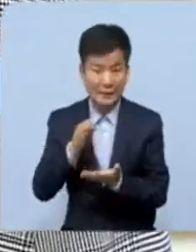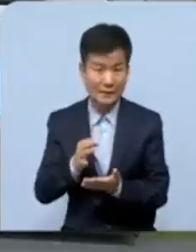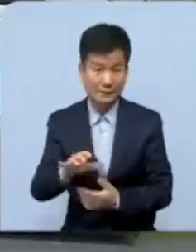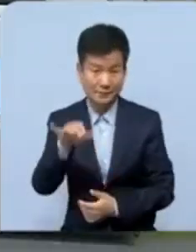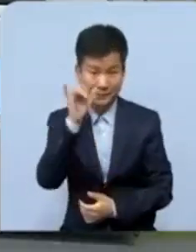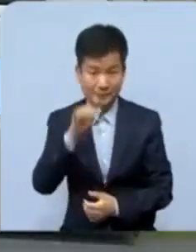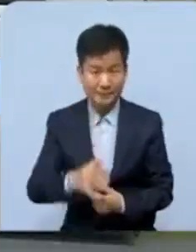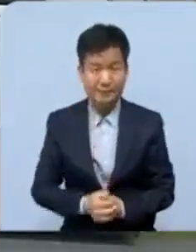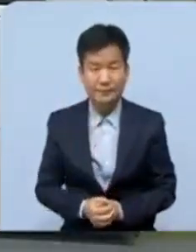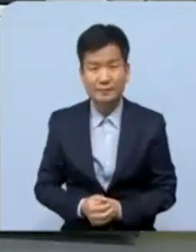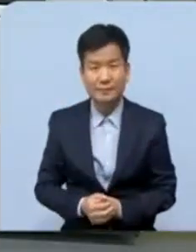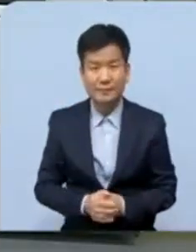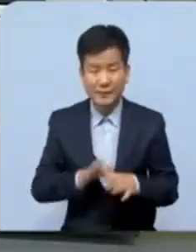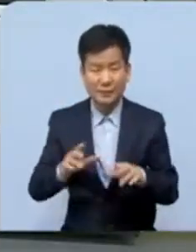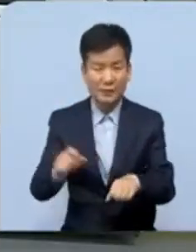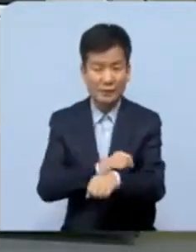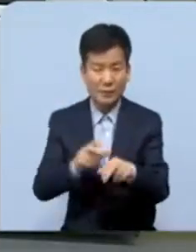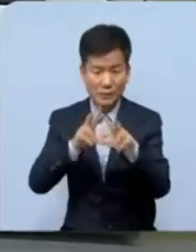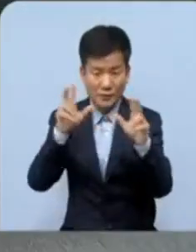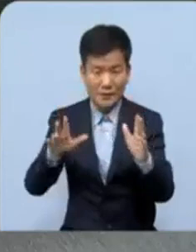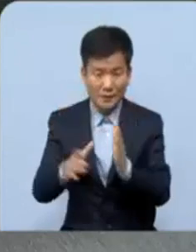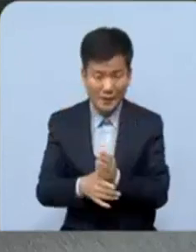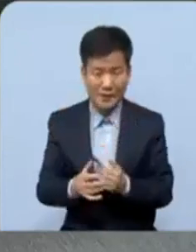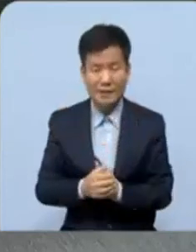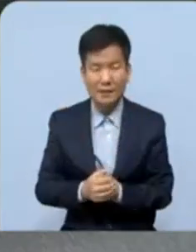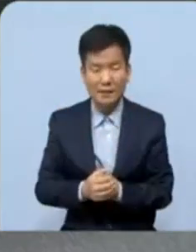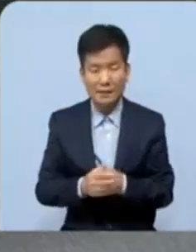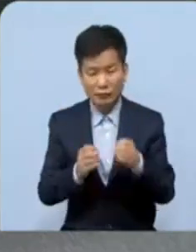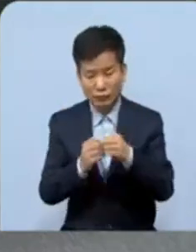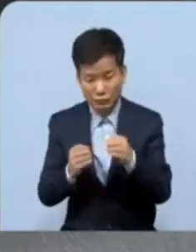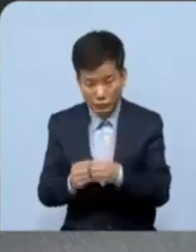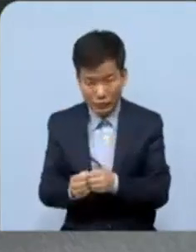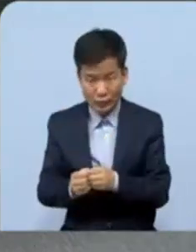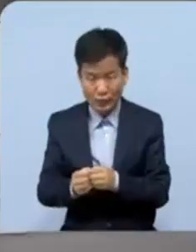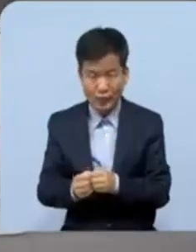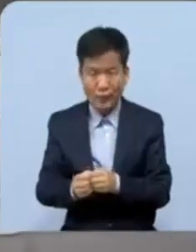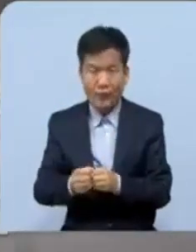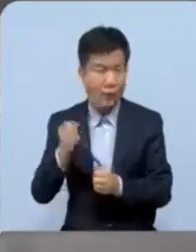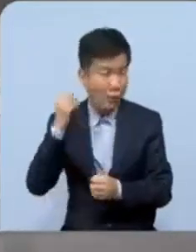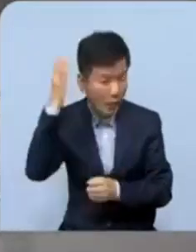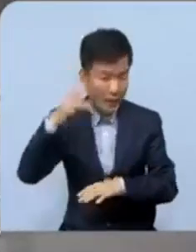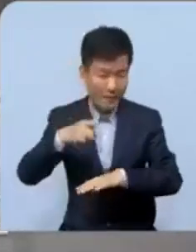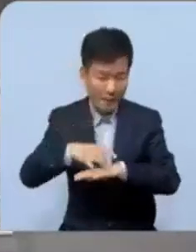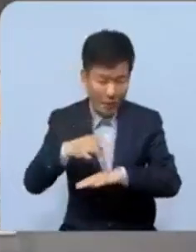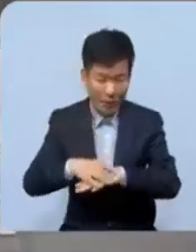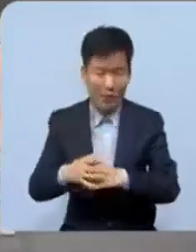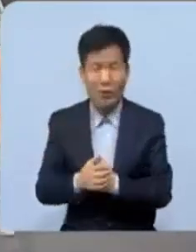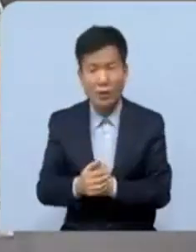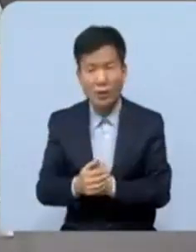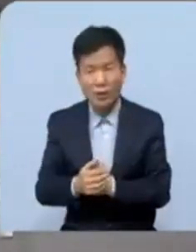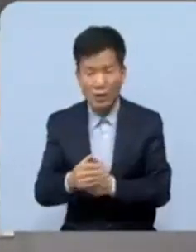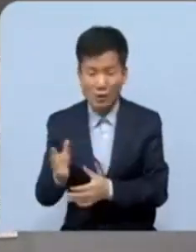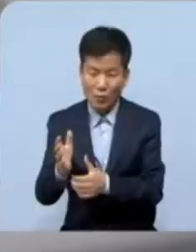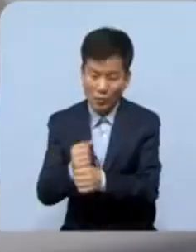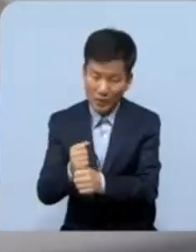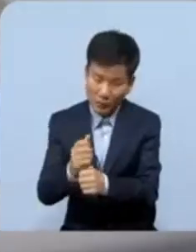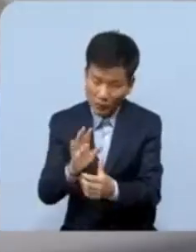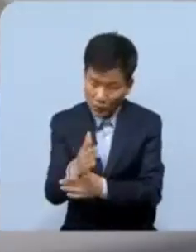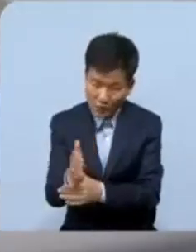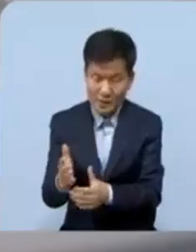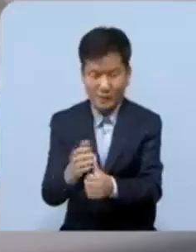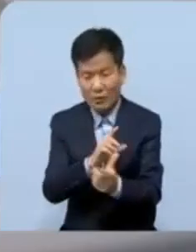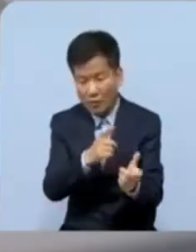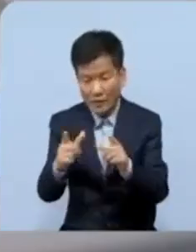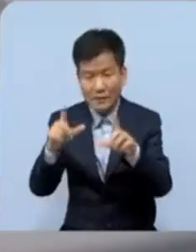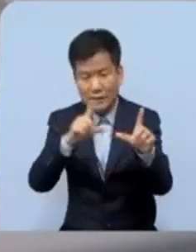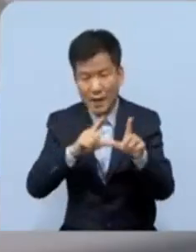있습니다 이번 특별전에 느 신석기 시대 유적에서 출토된 고래 뼈와 사냥과 어로 유물도 함께 존 시대 당시